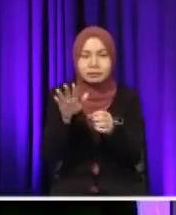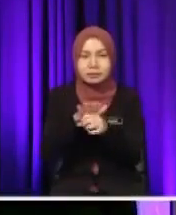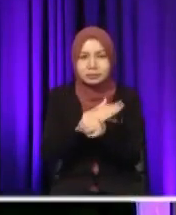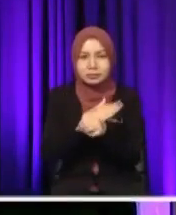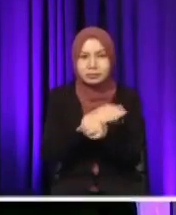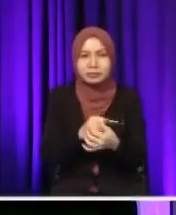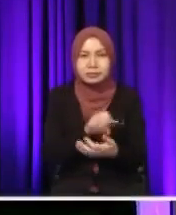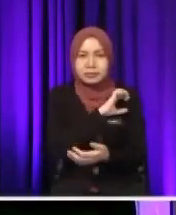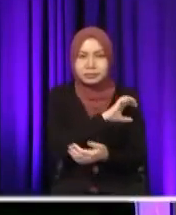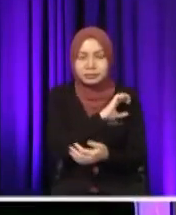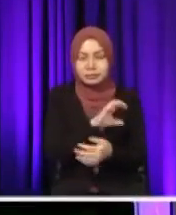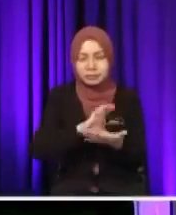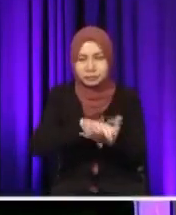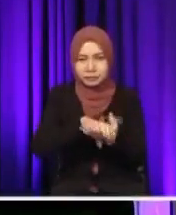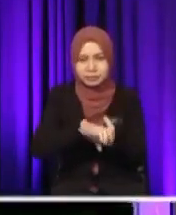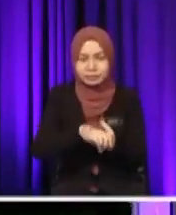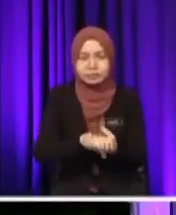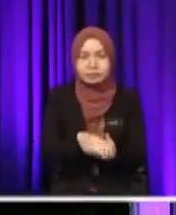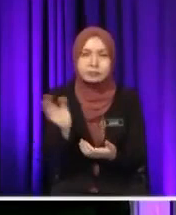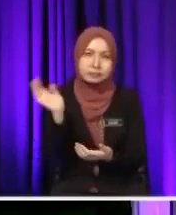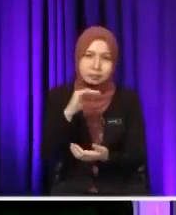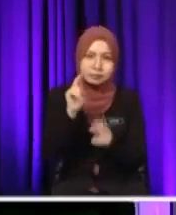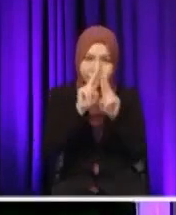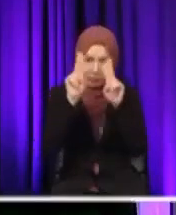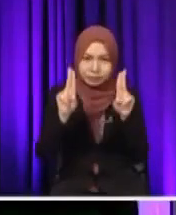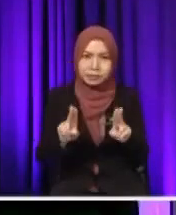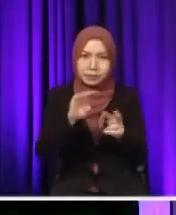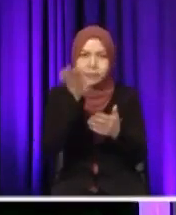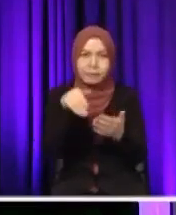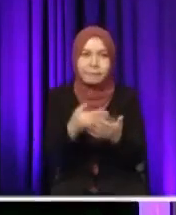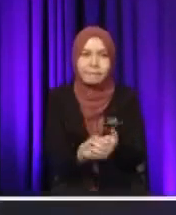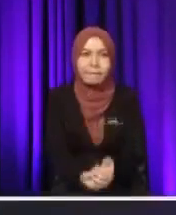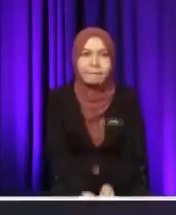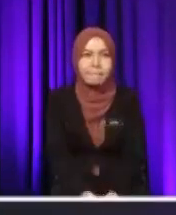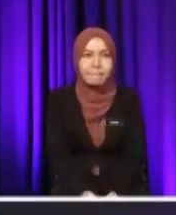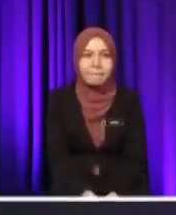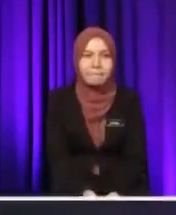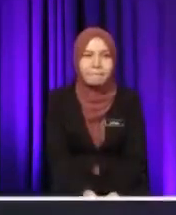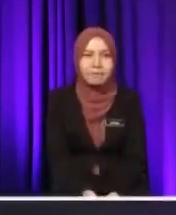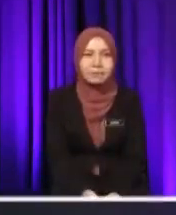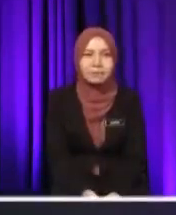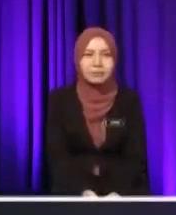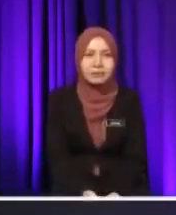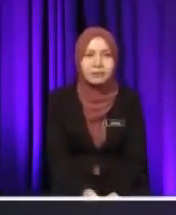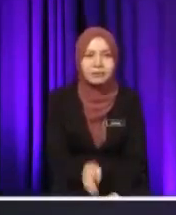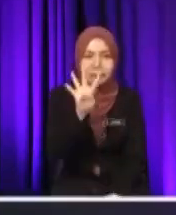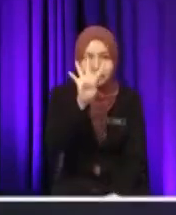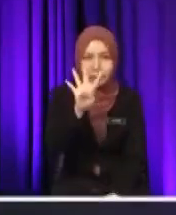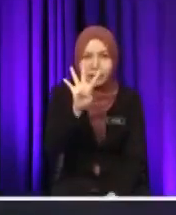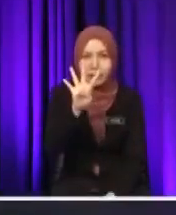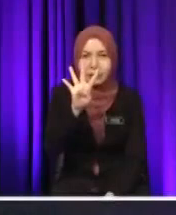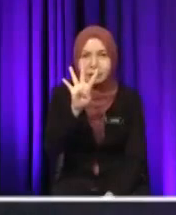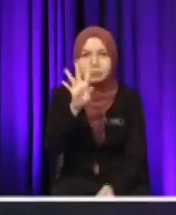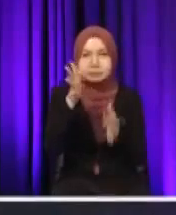Okey. Sekarang ni cikgu nak uji kesemuanya sekali. Okay. Keempat-empat orang. Oh, saya pun. Okay. Sama dengan Chris. Chris dah bantu tadi.